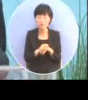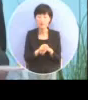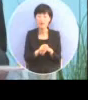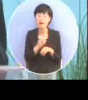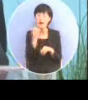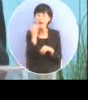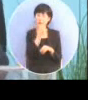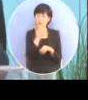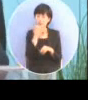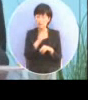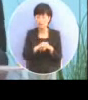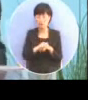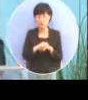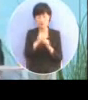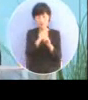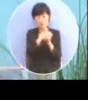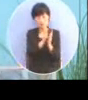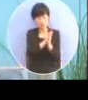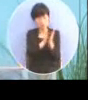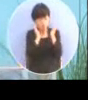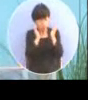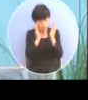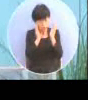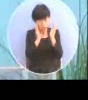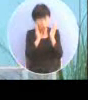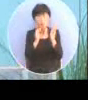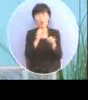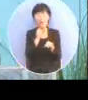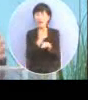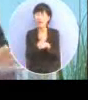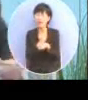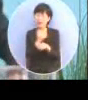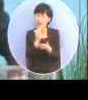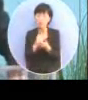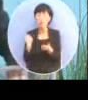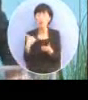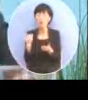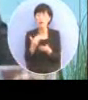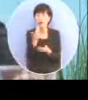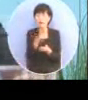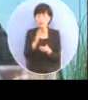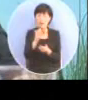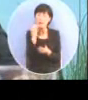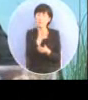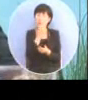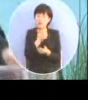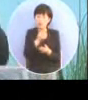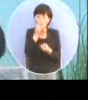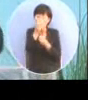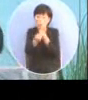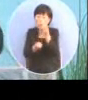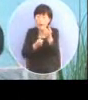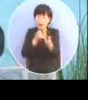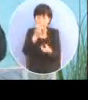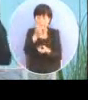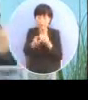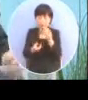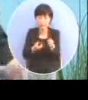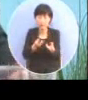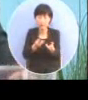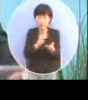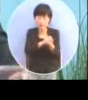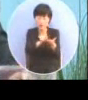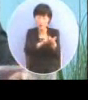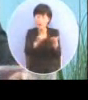얼마만큼 성경을 알고 고백했는지 몰라요. Pedro의 고백이 오늘 나오잖아요. 아, không biết rằng Peter hiểu kinh thánh như thế nào nhưng mà hôm nay cái lời mà Peter xưng nhận ở